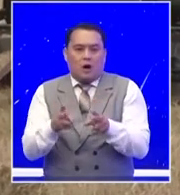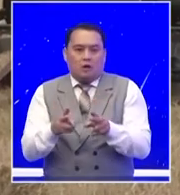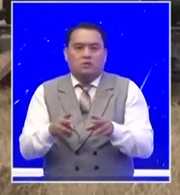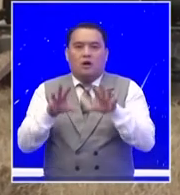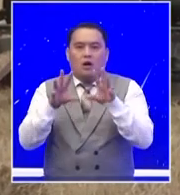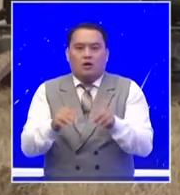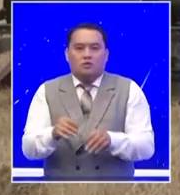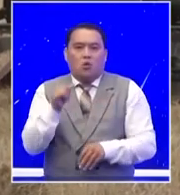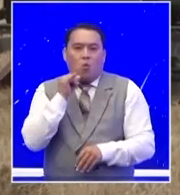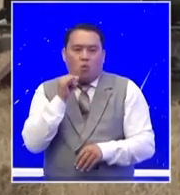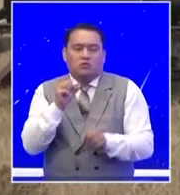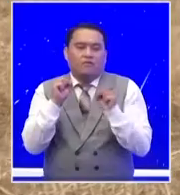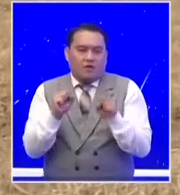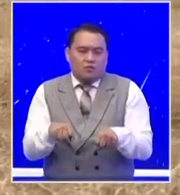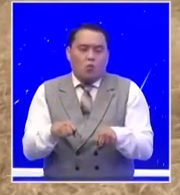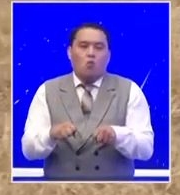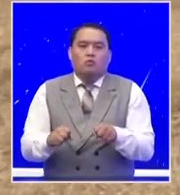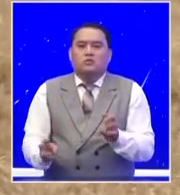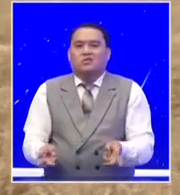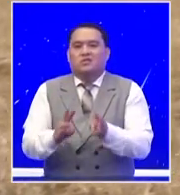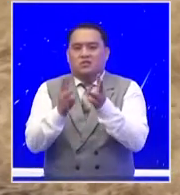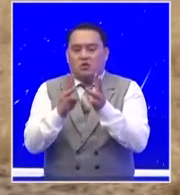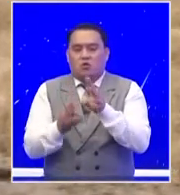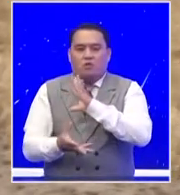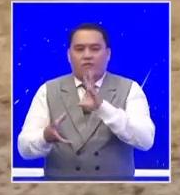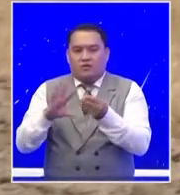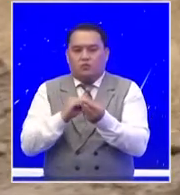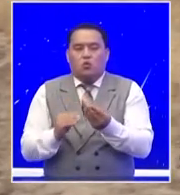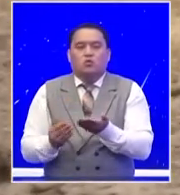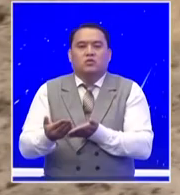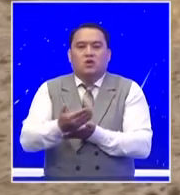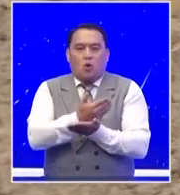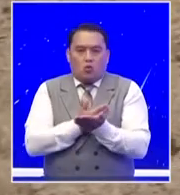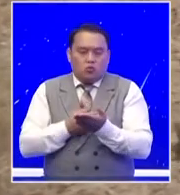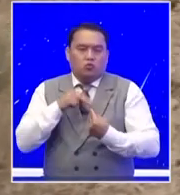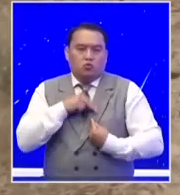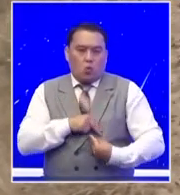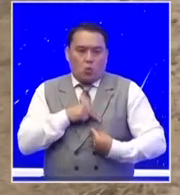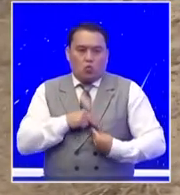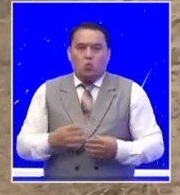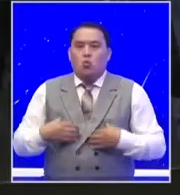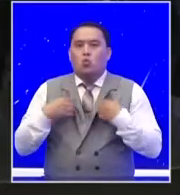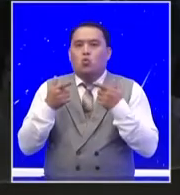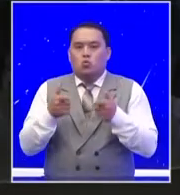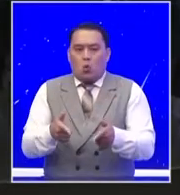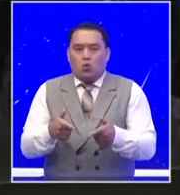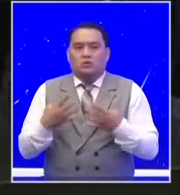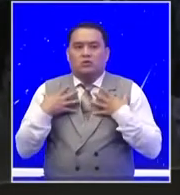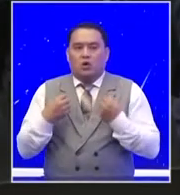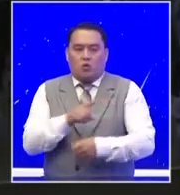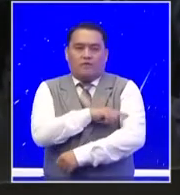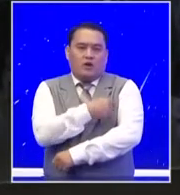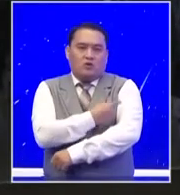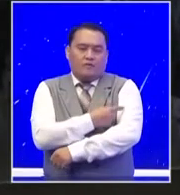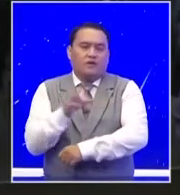Непотушенный окурок или искра от неисправной техники могут не только свести к нулю результаты колоссального труда, но и угрожать жизни и здоровью тружеников